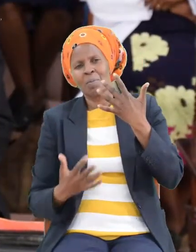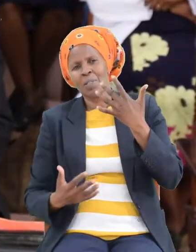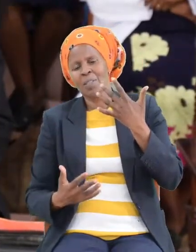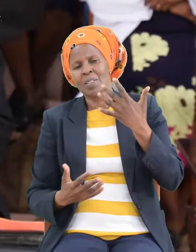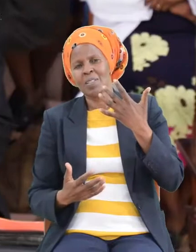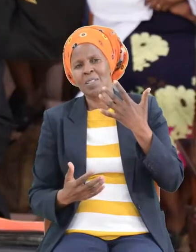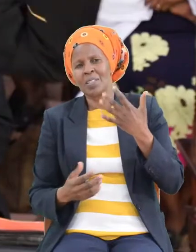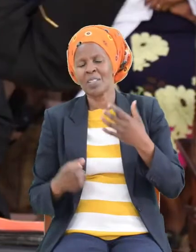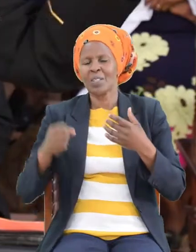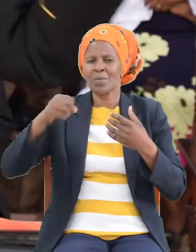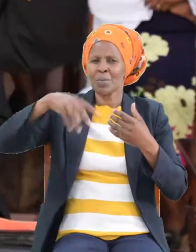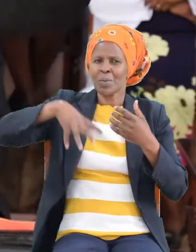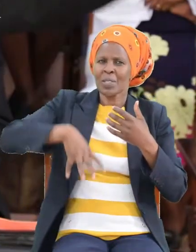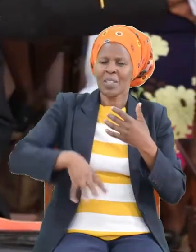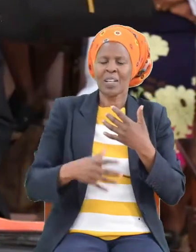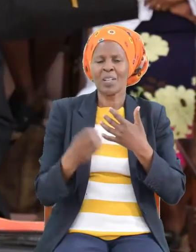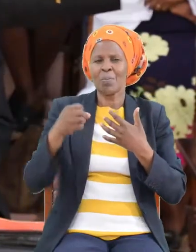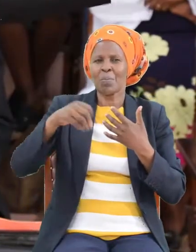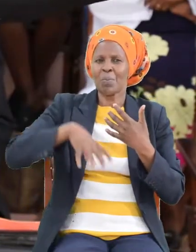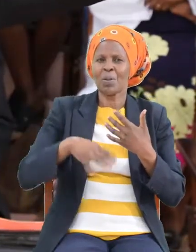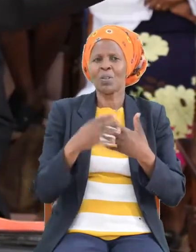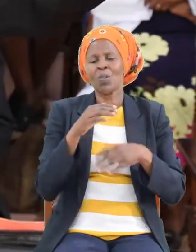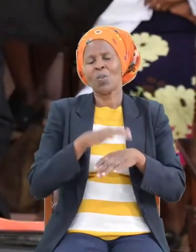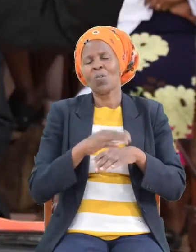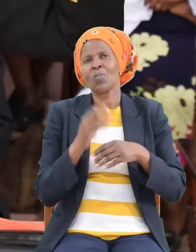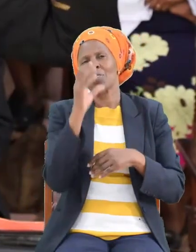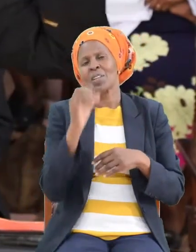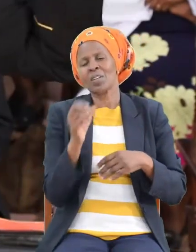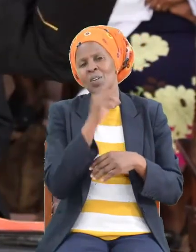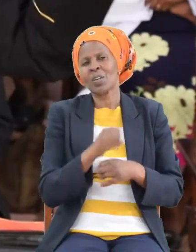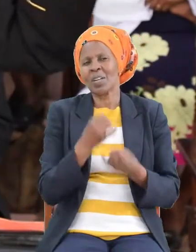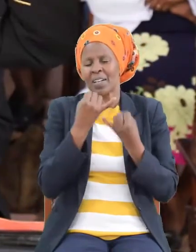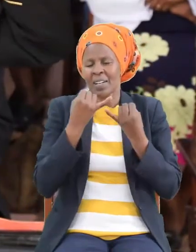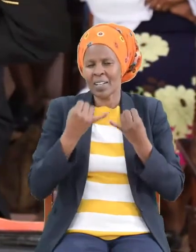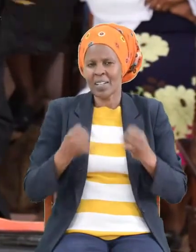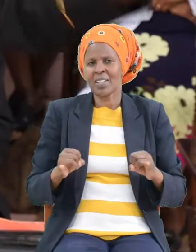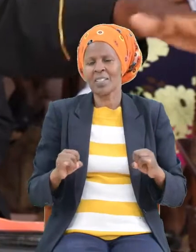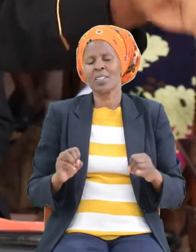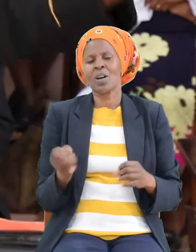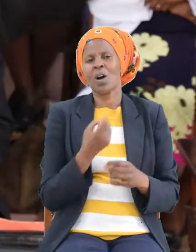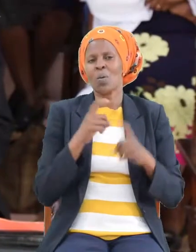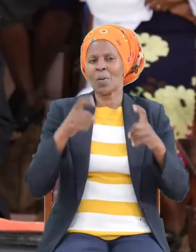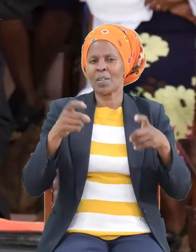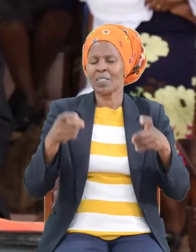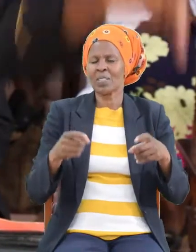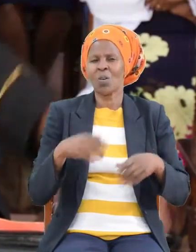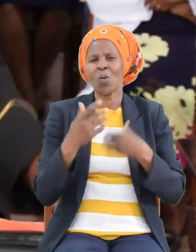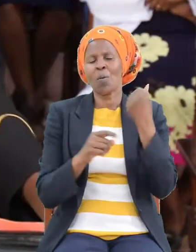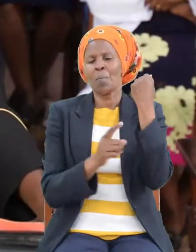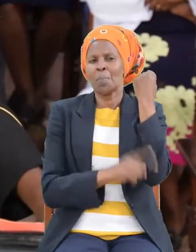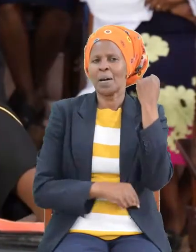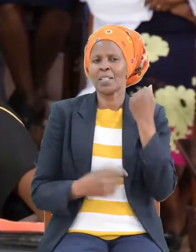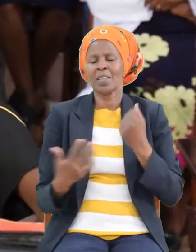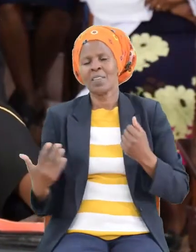ambayo inatililika, ambayo ilimwagika pale msalabani, inatuosha na inaosha dhambi zote, maovu yote,